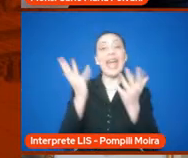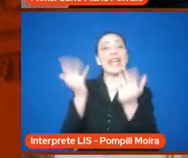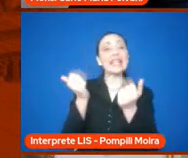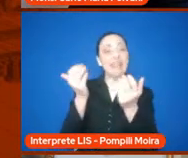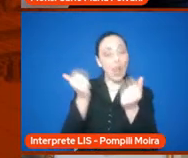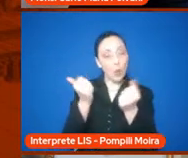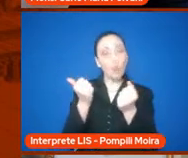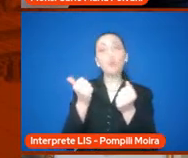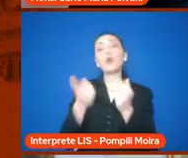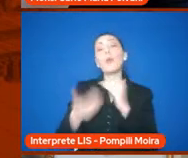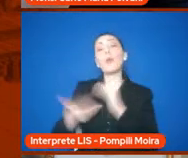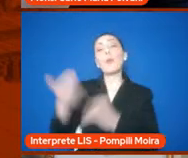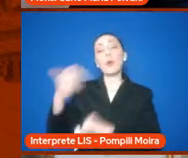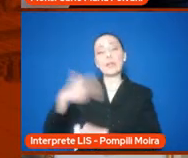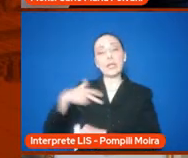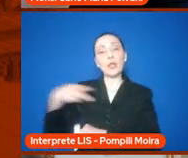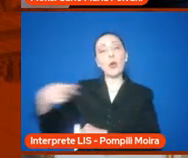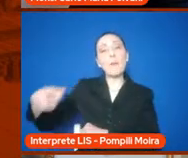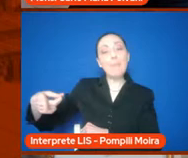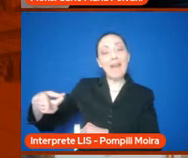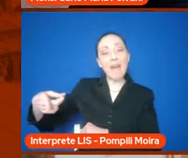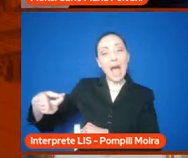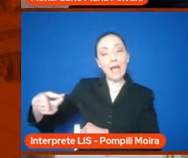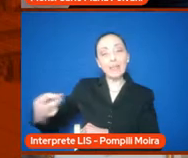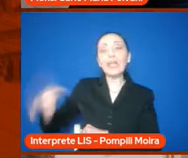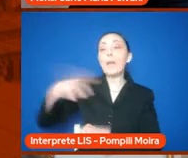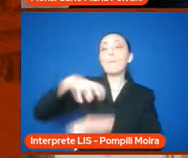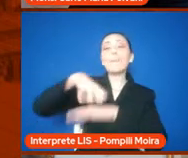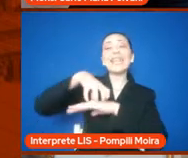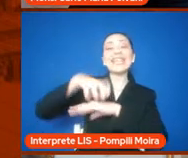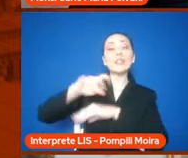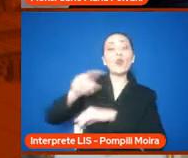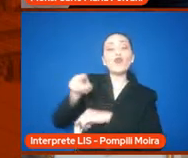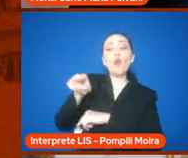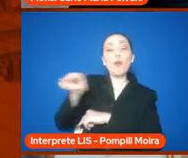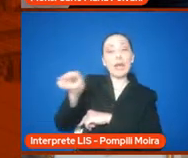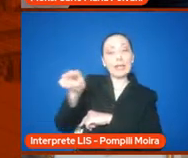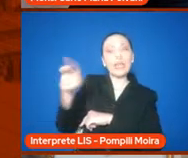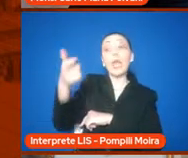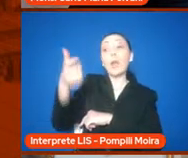e naturalmente il Ministro Giovannini per aver accettato l'invito